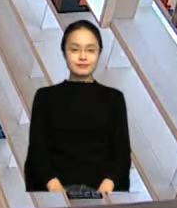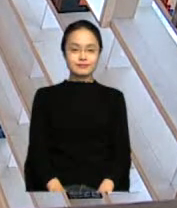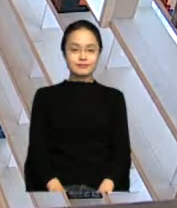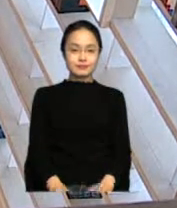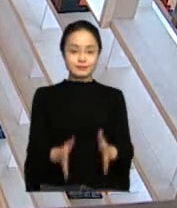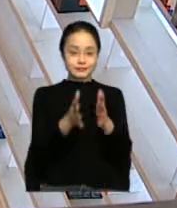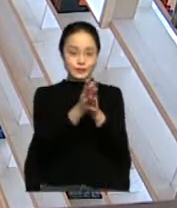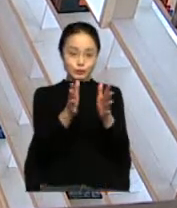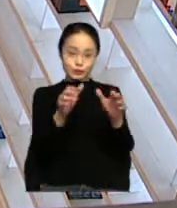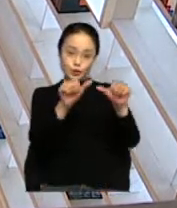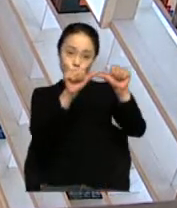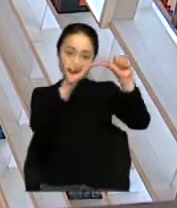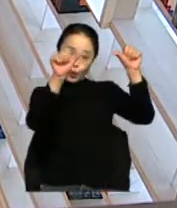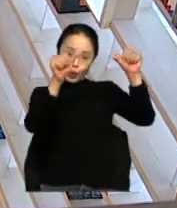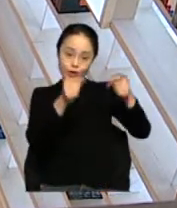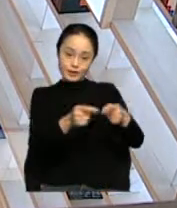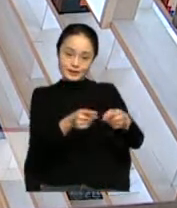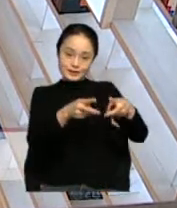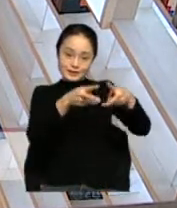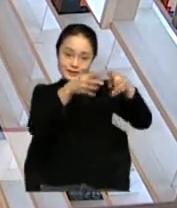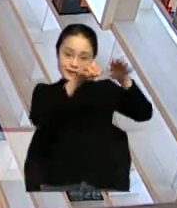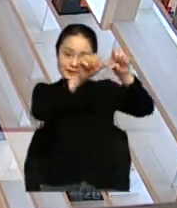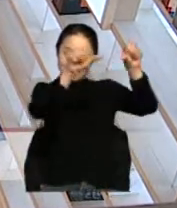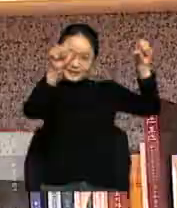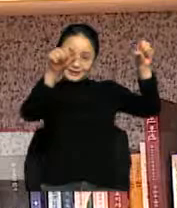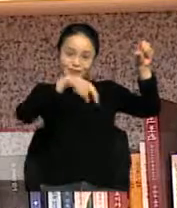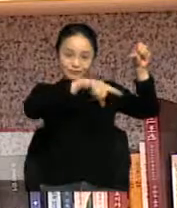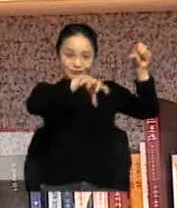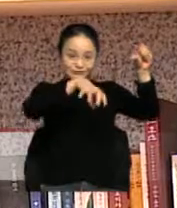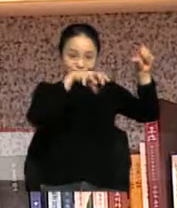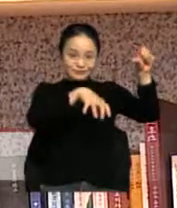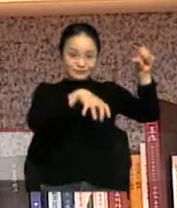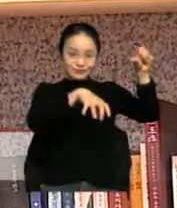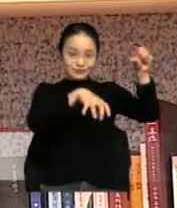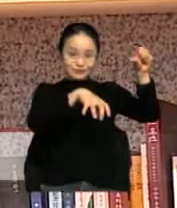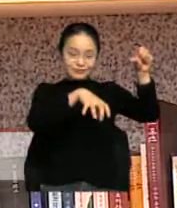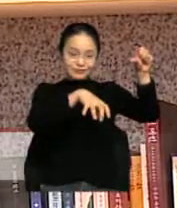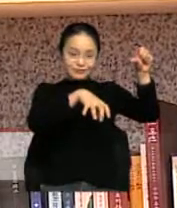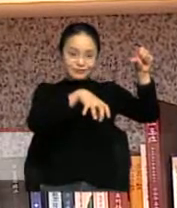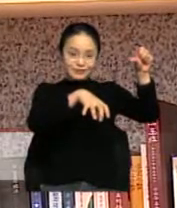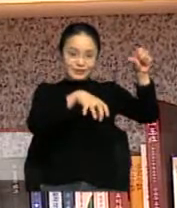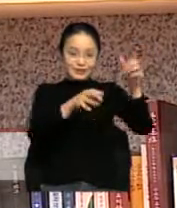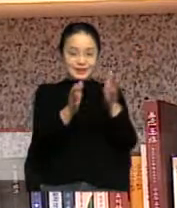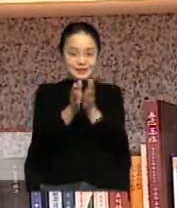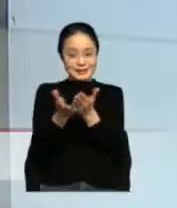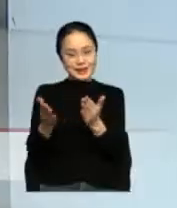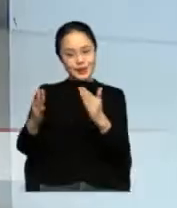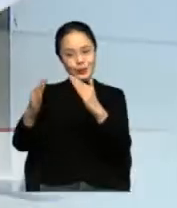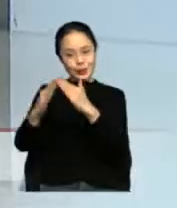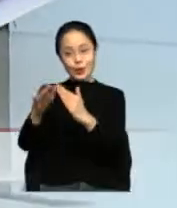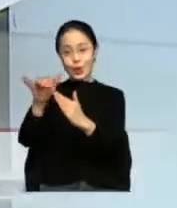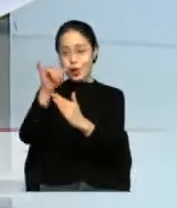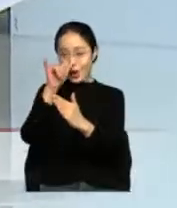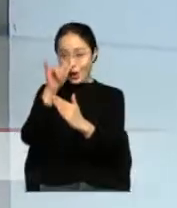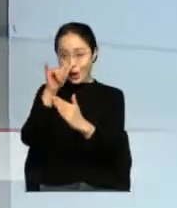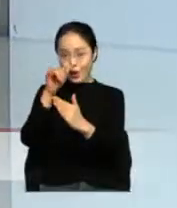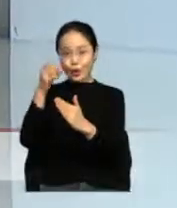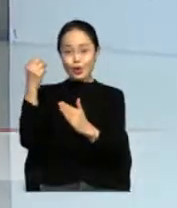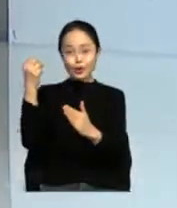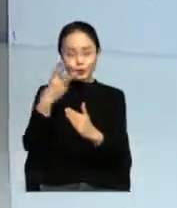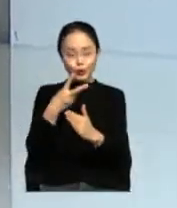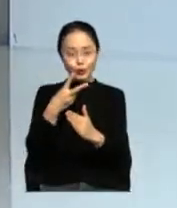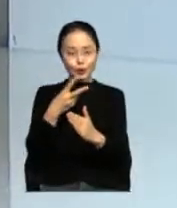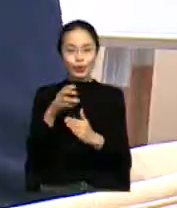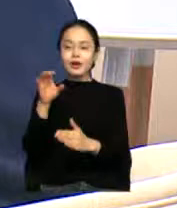건물 5층 높이의 책장이 아래를 굽어보듯 섰습니다. 누군가는 사방에 꽂혀 있는 책을 잡았고 누군가는 커피를